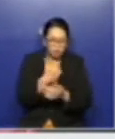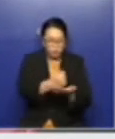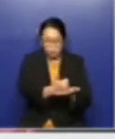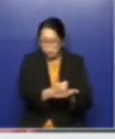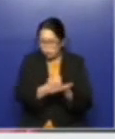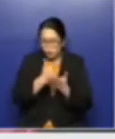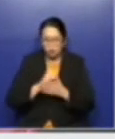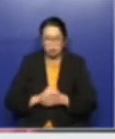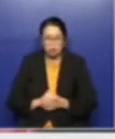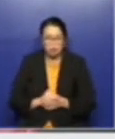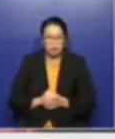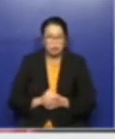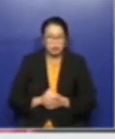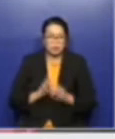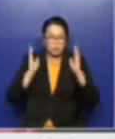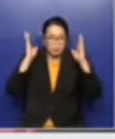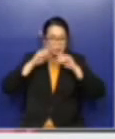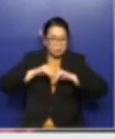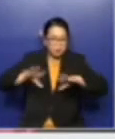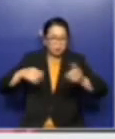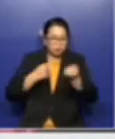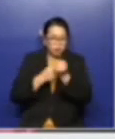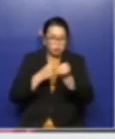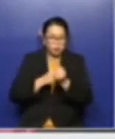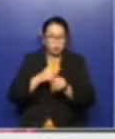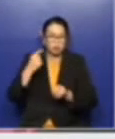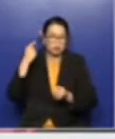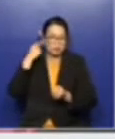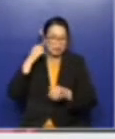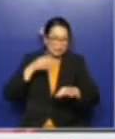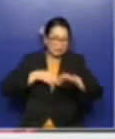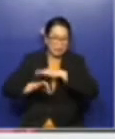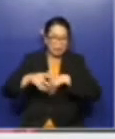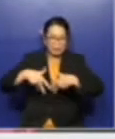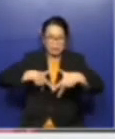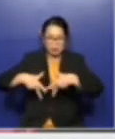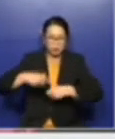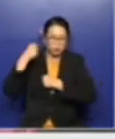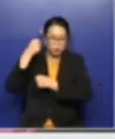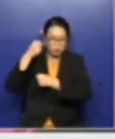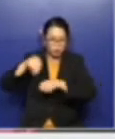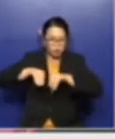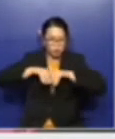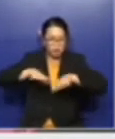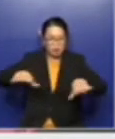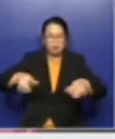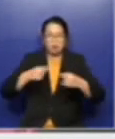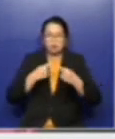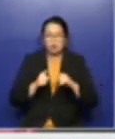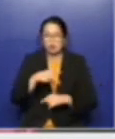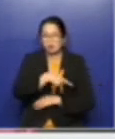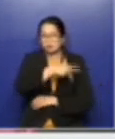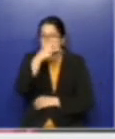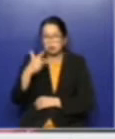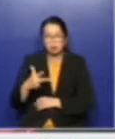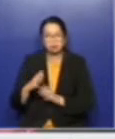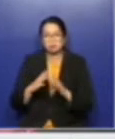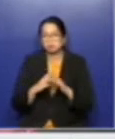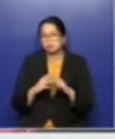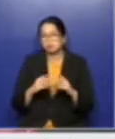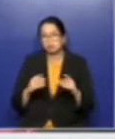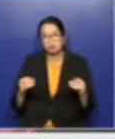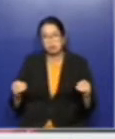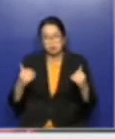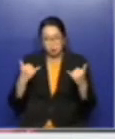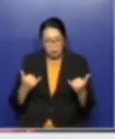าช้าในยุคสมัยที่มีการแข่งขันในวงการทีวีรุนแรงที่สุดแล้วไทย PBS ได้แต้มต่อจากการมี